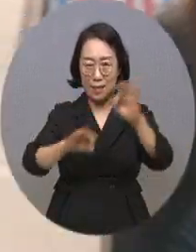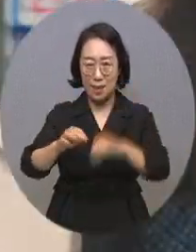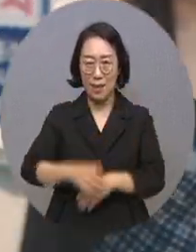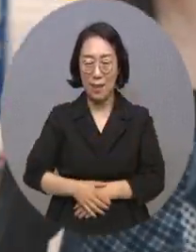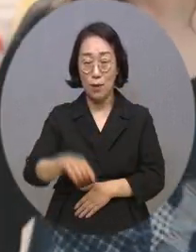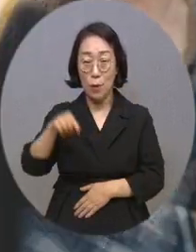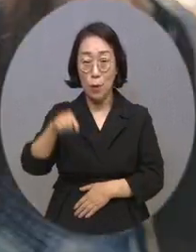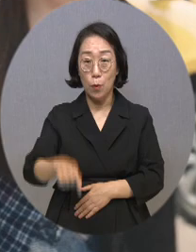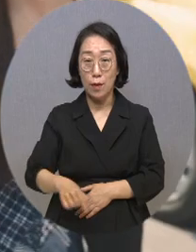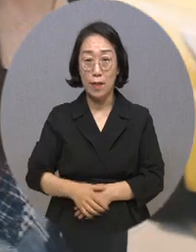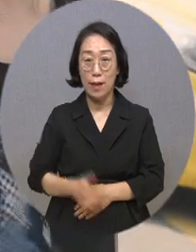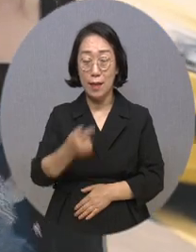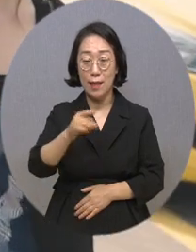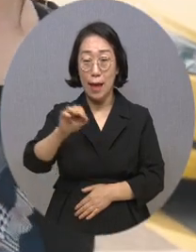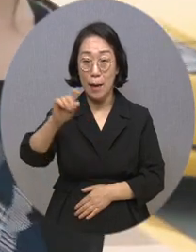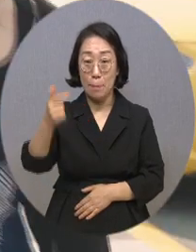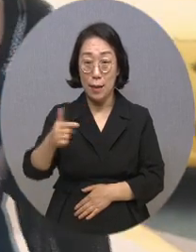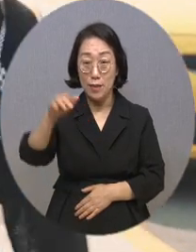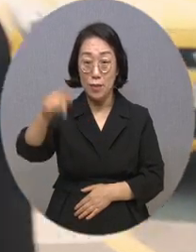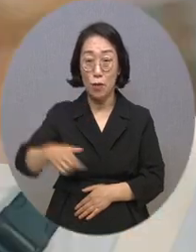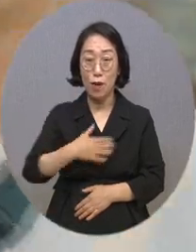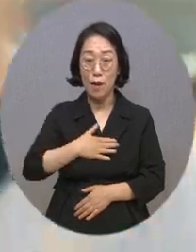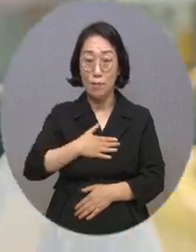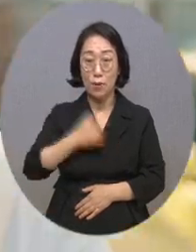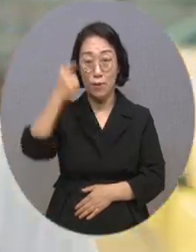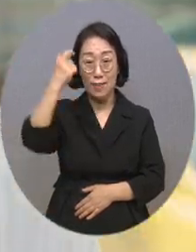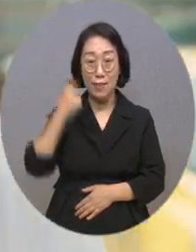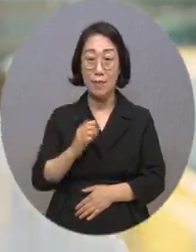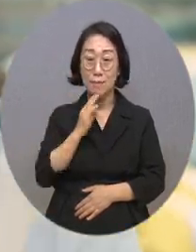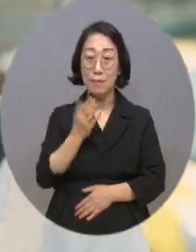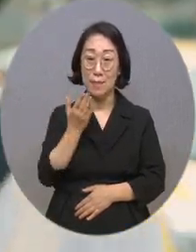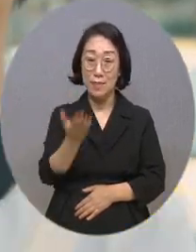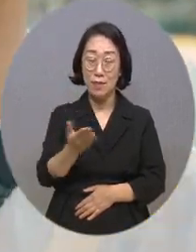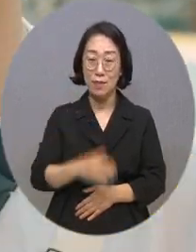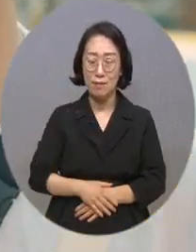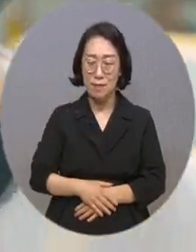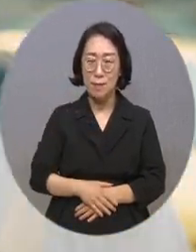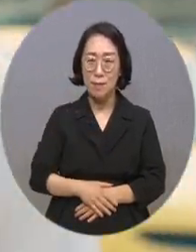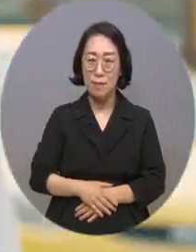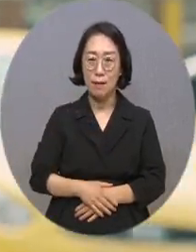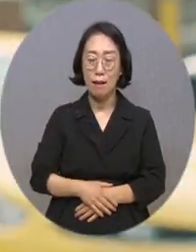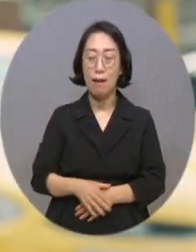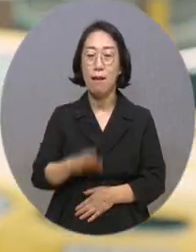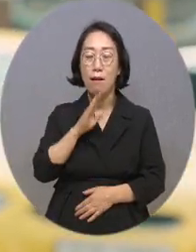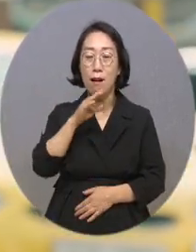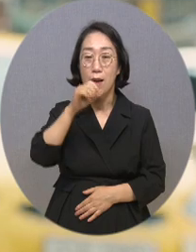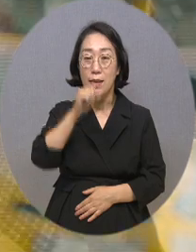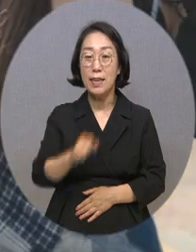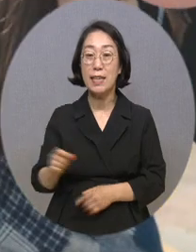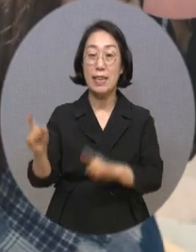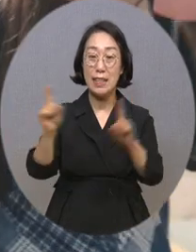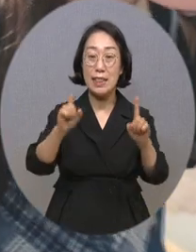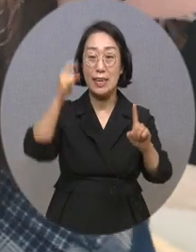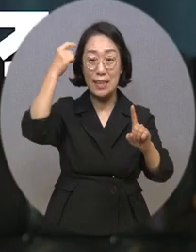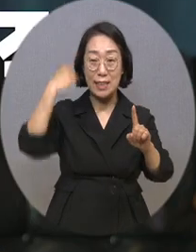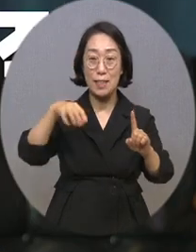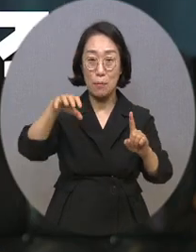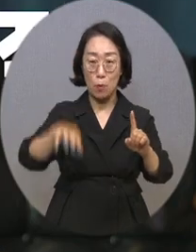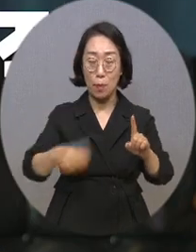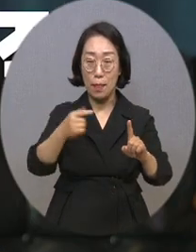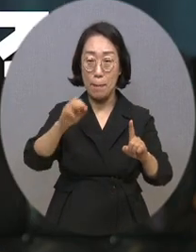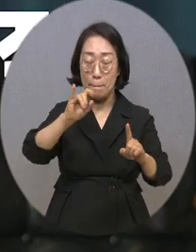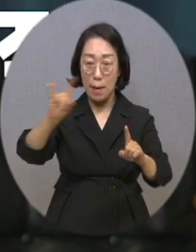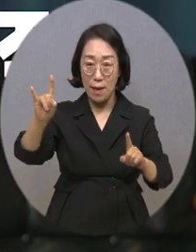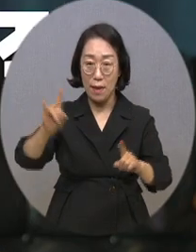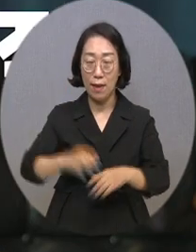오니까 낭만적인 그런 감성이 막 올라오지 않습니까? 아, 맞습니다. 여기가 네. 요즘 또 떠오르고 있는 힐링의 메카 아니겠습니까? 아, 힐링하면 남해죠.